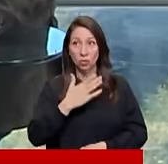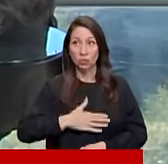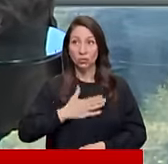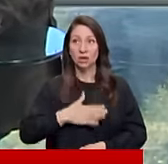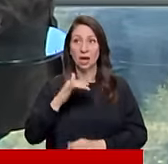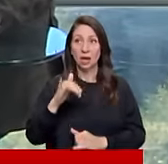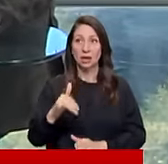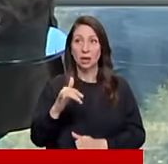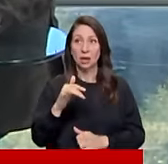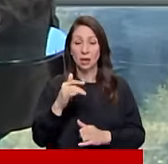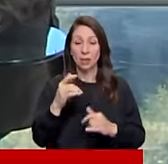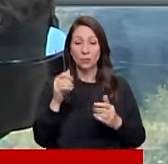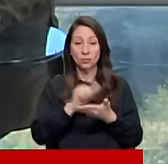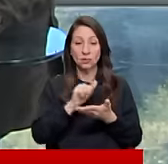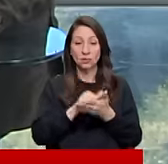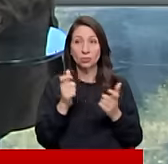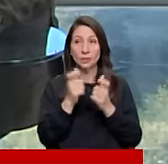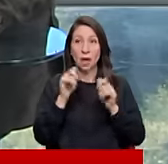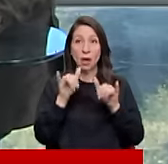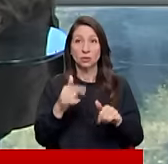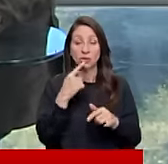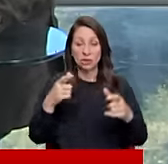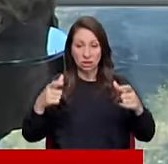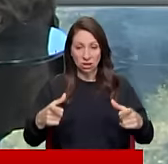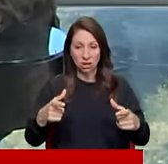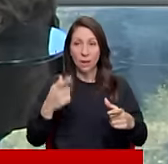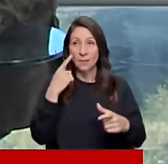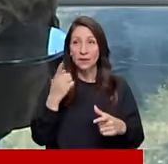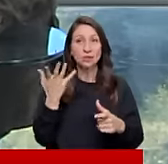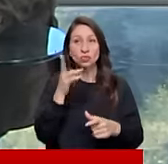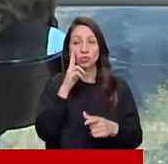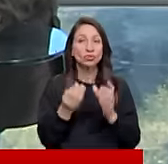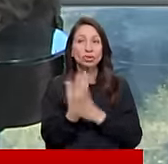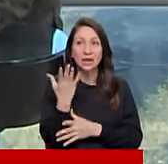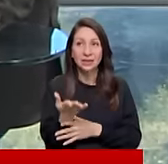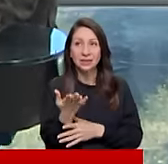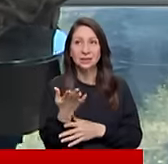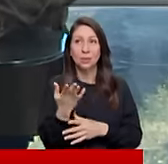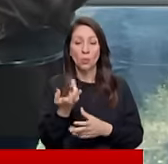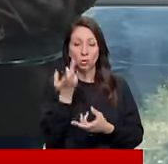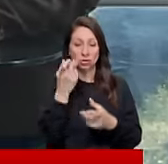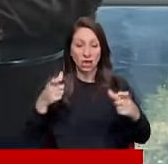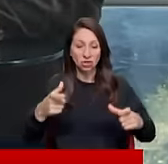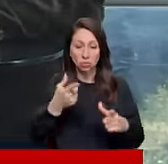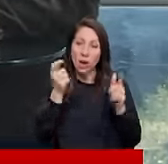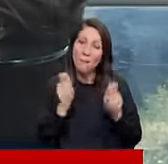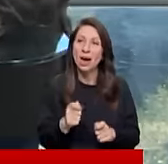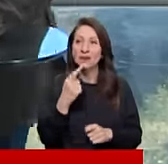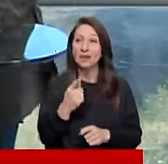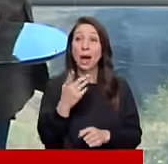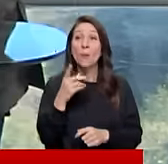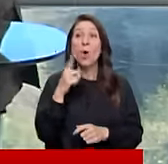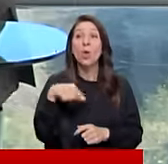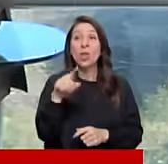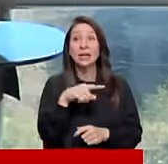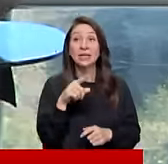Bursa'daki de basın toplantısı yaptı. Aynısını söyledi. Tencere, bakın nasıl bir sonuç evet, verdi dedi. Boş tencere dedi, bunu yapar dedi. Ama onlar